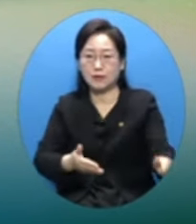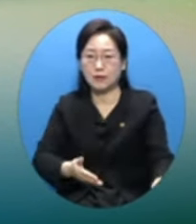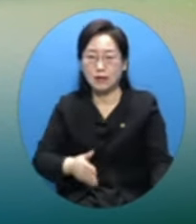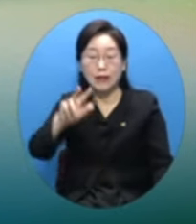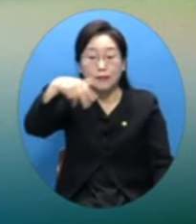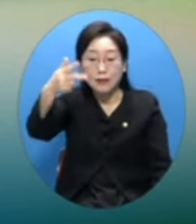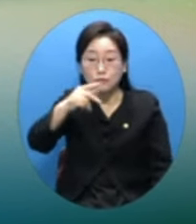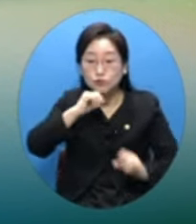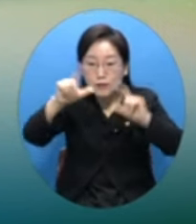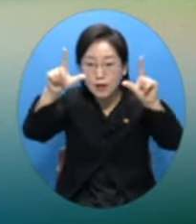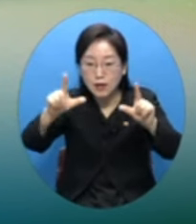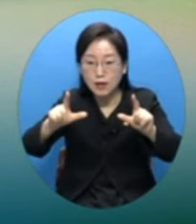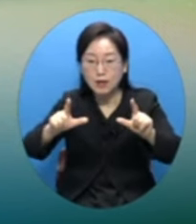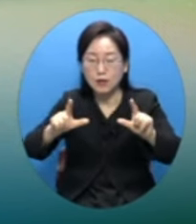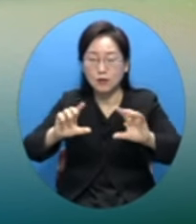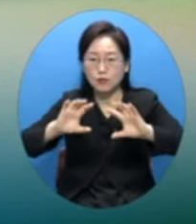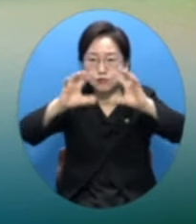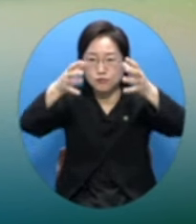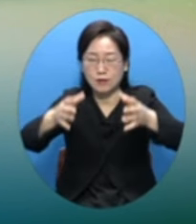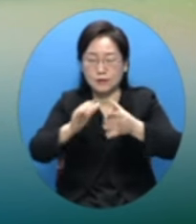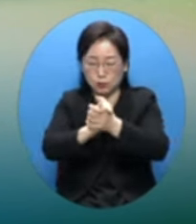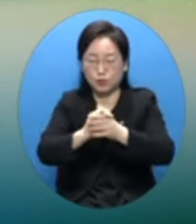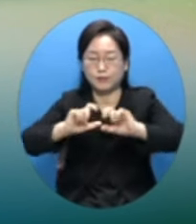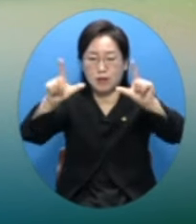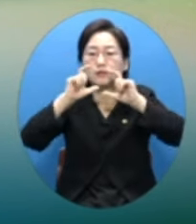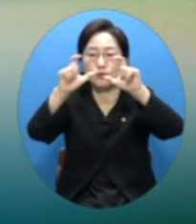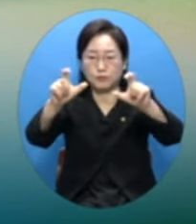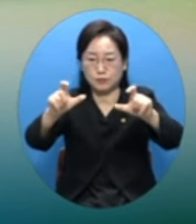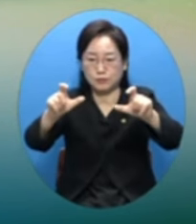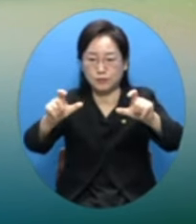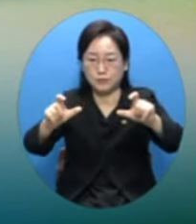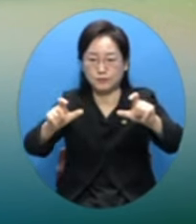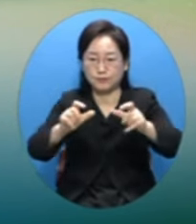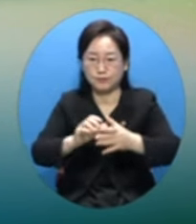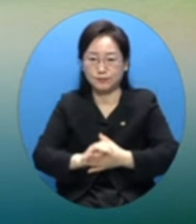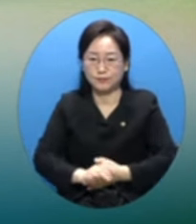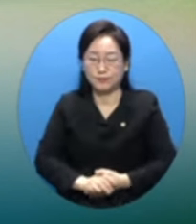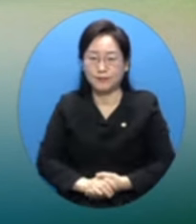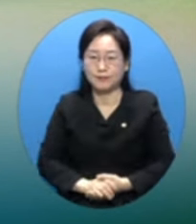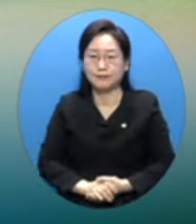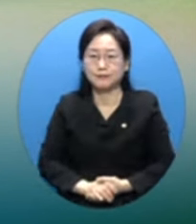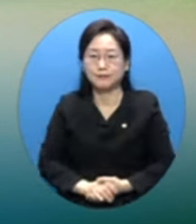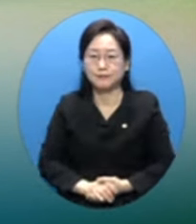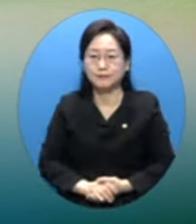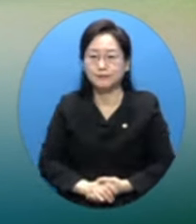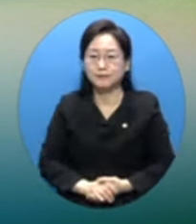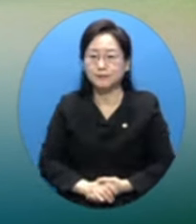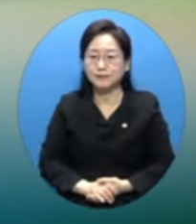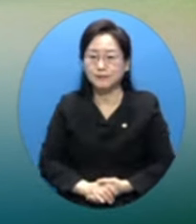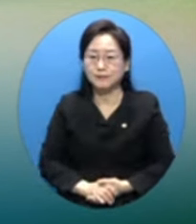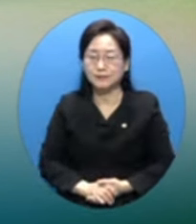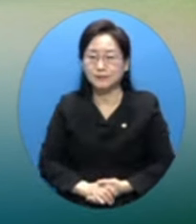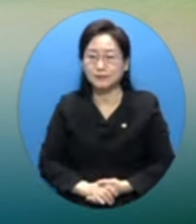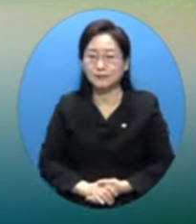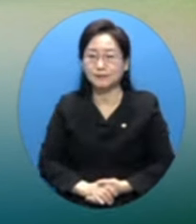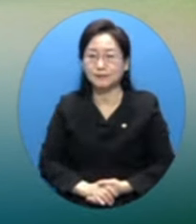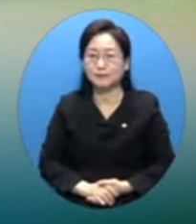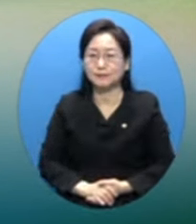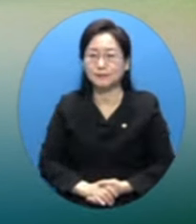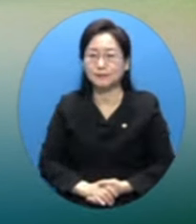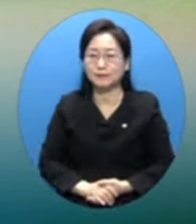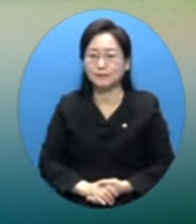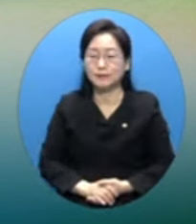주일을 국가 기도의 날로 선포합니다. We must pray. This next Sunday, I'm calling for a national day of